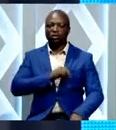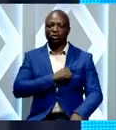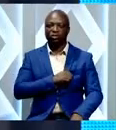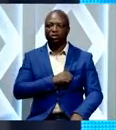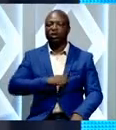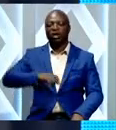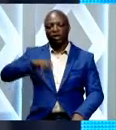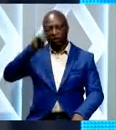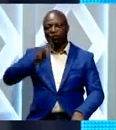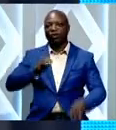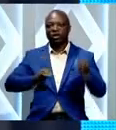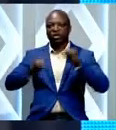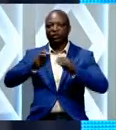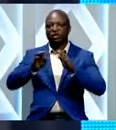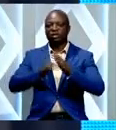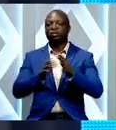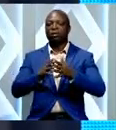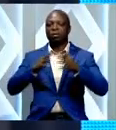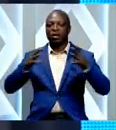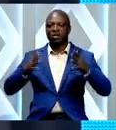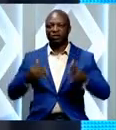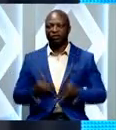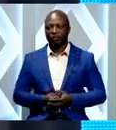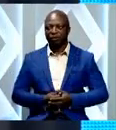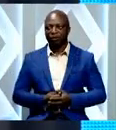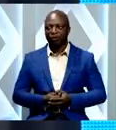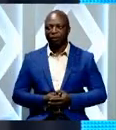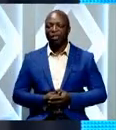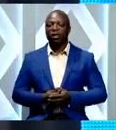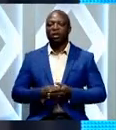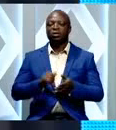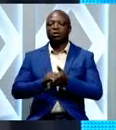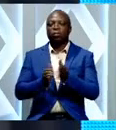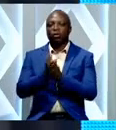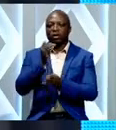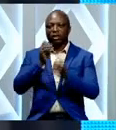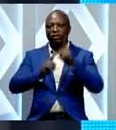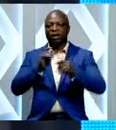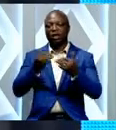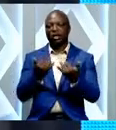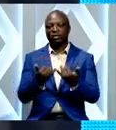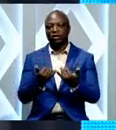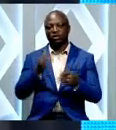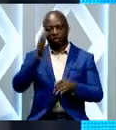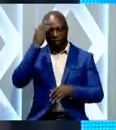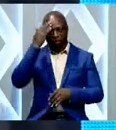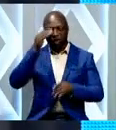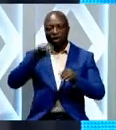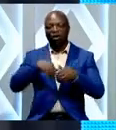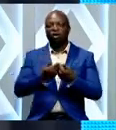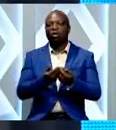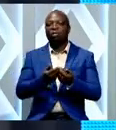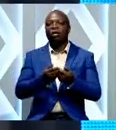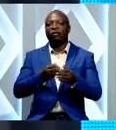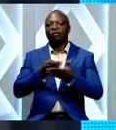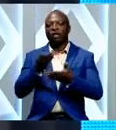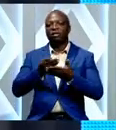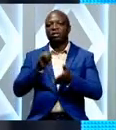il faut des investissements massifs. Se pose alors la question de savoir comment financer ces